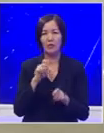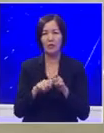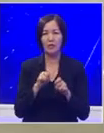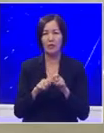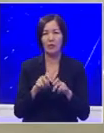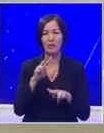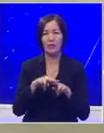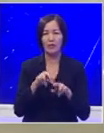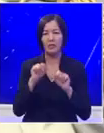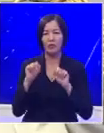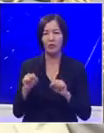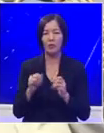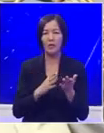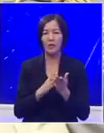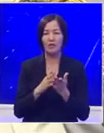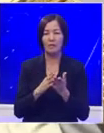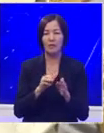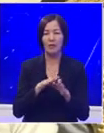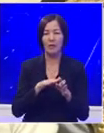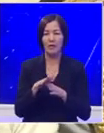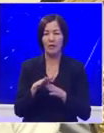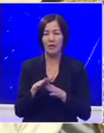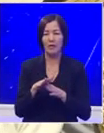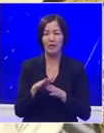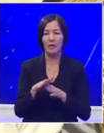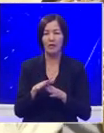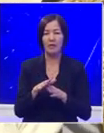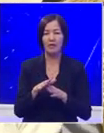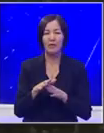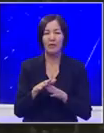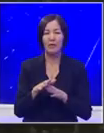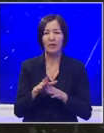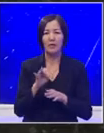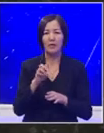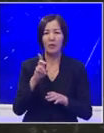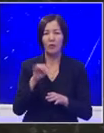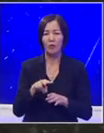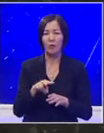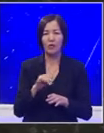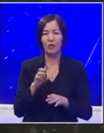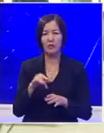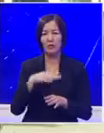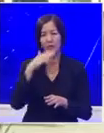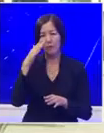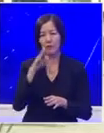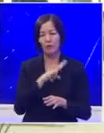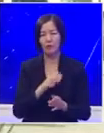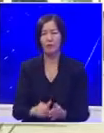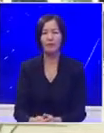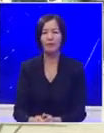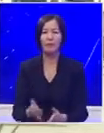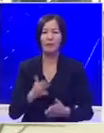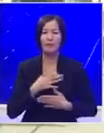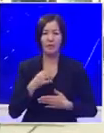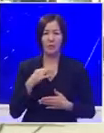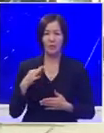изоляторын қорғауда қызметіне адал болып басына жалға тіккен әділет прапорщигі Ербол Ержановтың әкесі. Менің ұлым